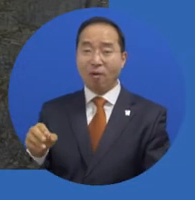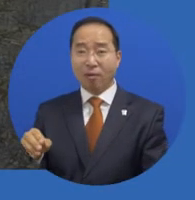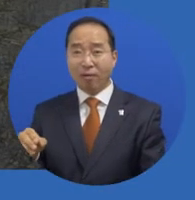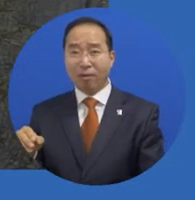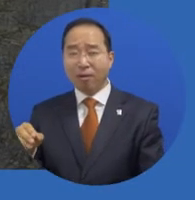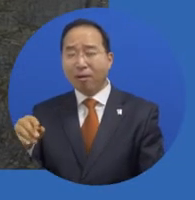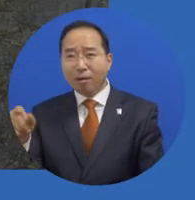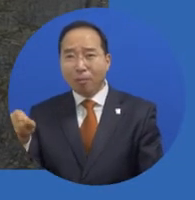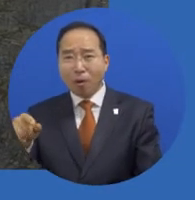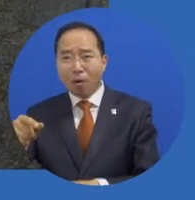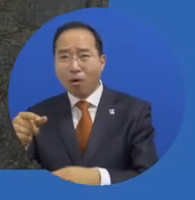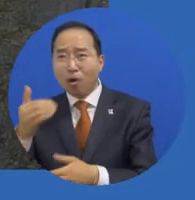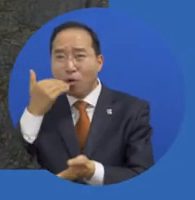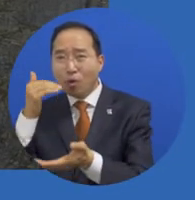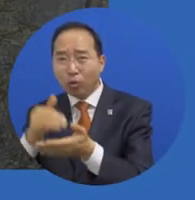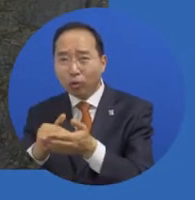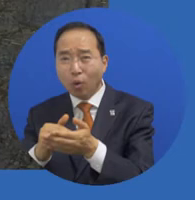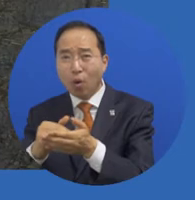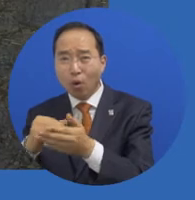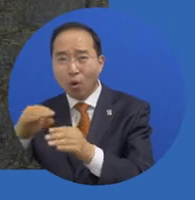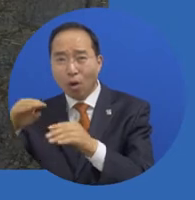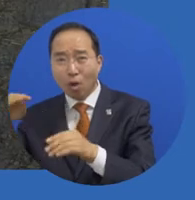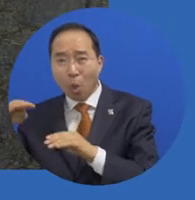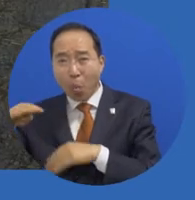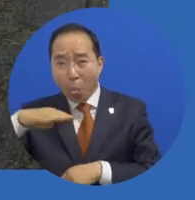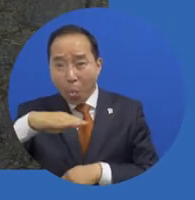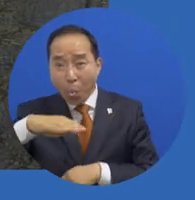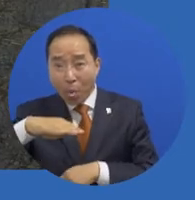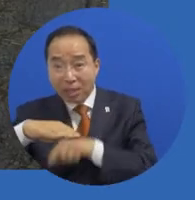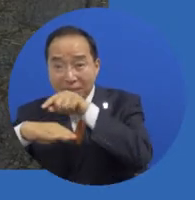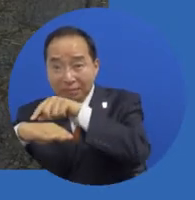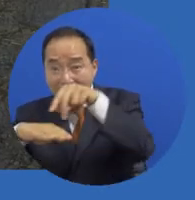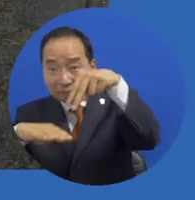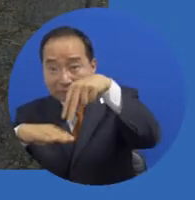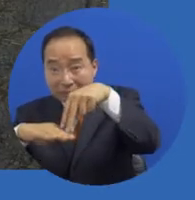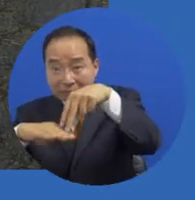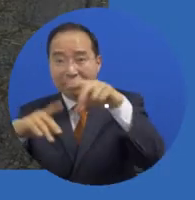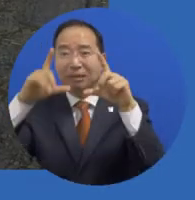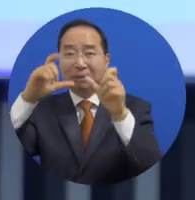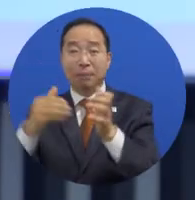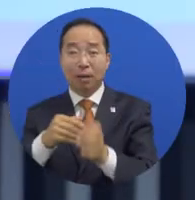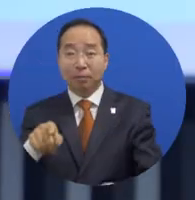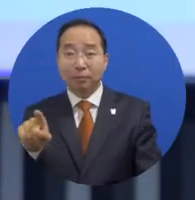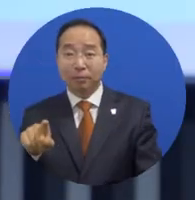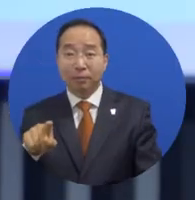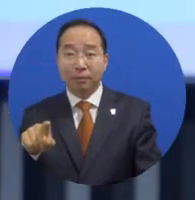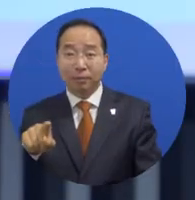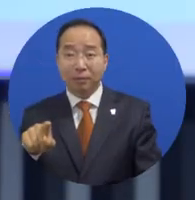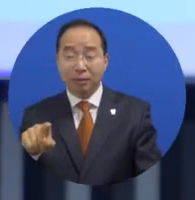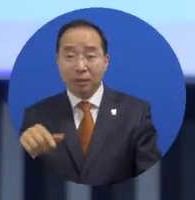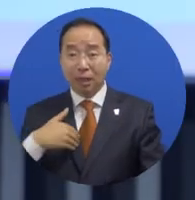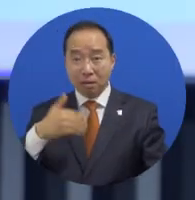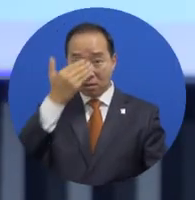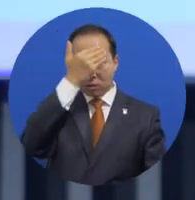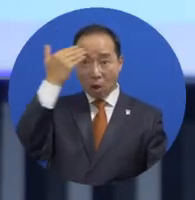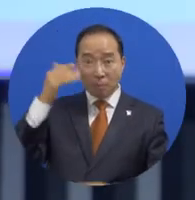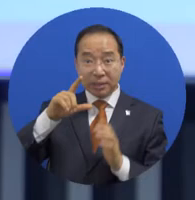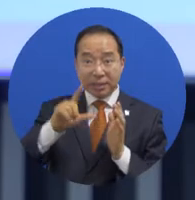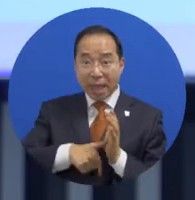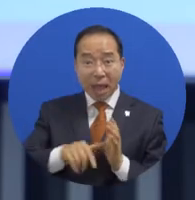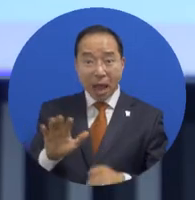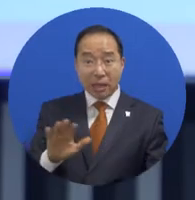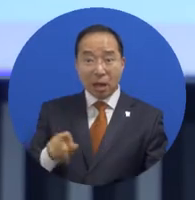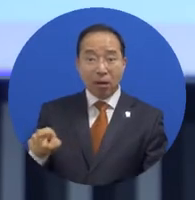어떤 혓바닥 같은 데 가서 사진을 찍었습니다. 제가 이렇게 사진을 보여드리는 이유는 30살 한창 젊을